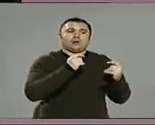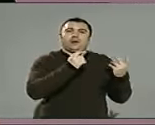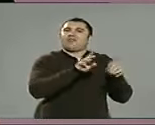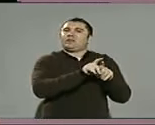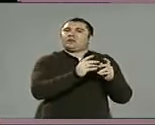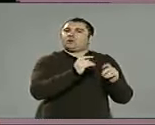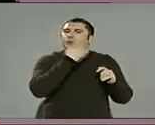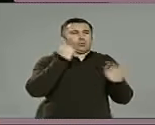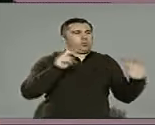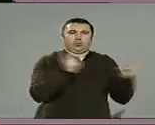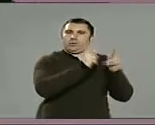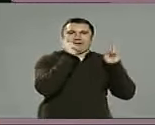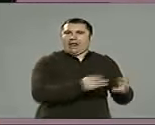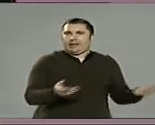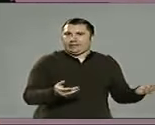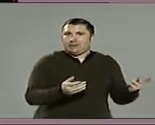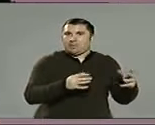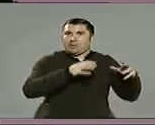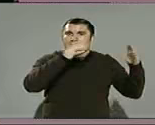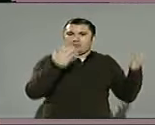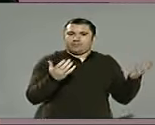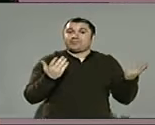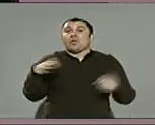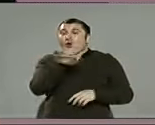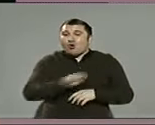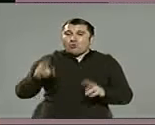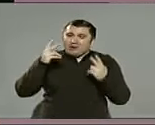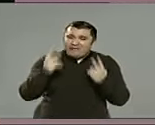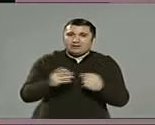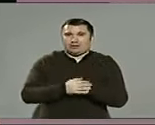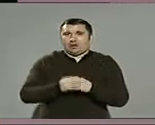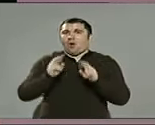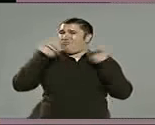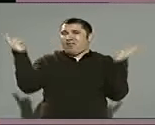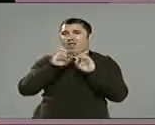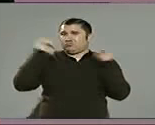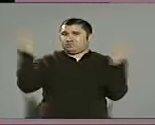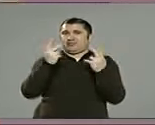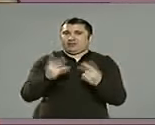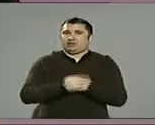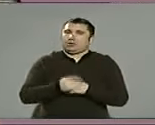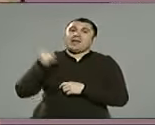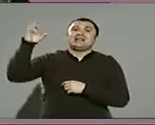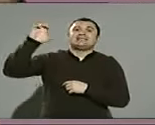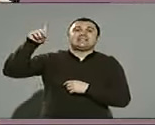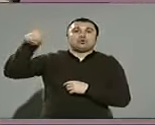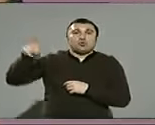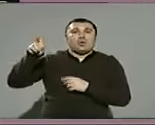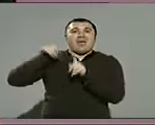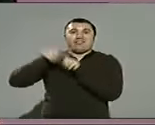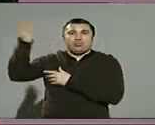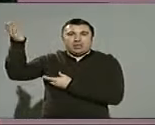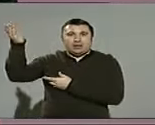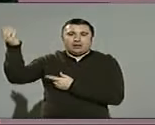geht es auch in Deutschland und in Europa und weltweit. Und anders als bei CDU, CSU und FDP ist bei uns die Antwort